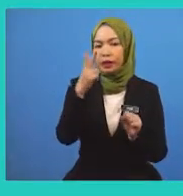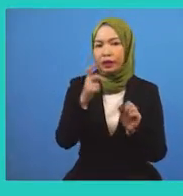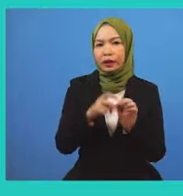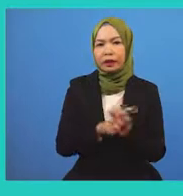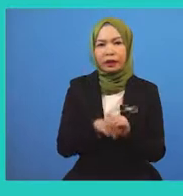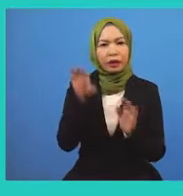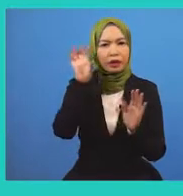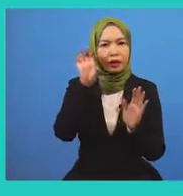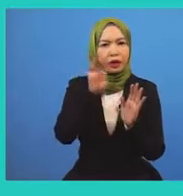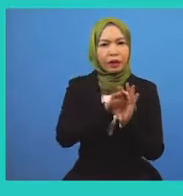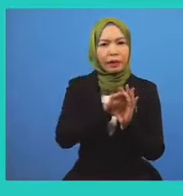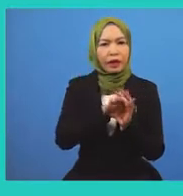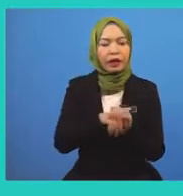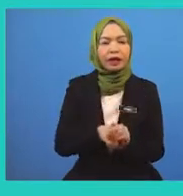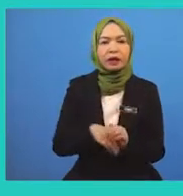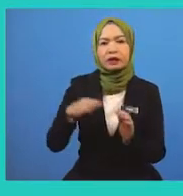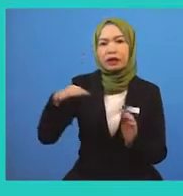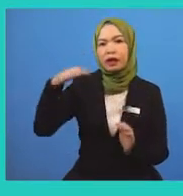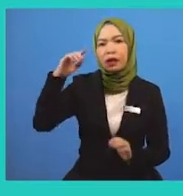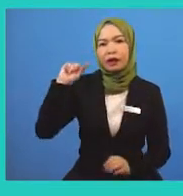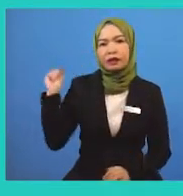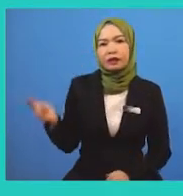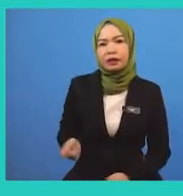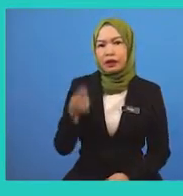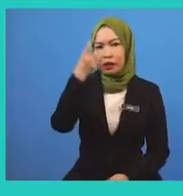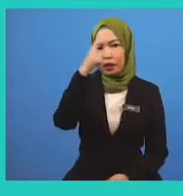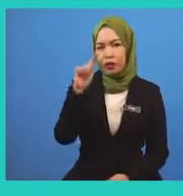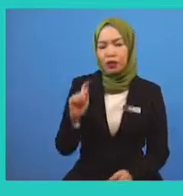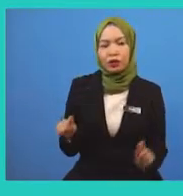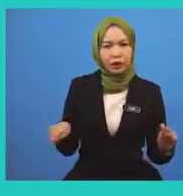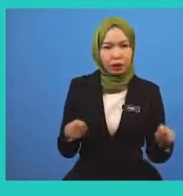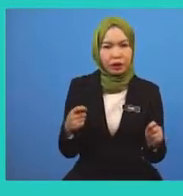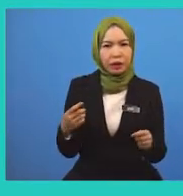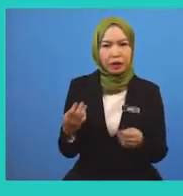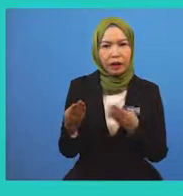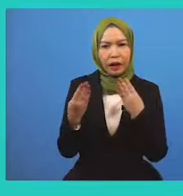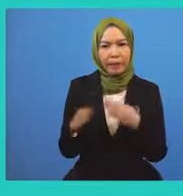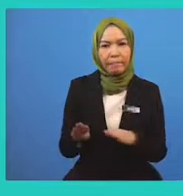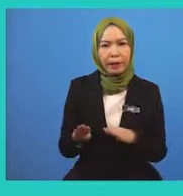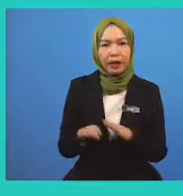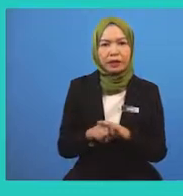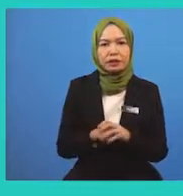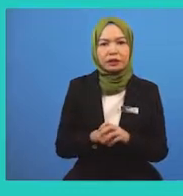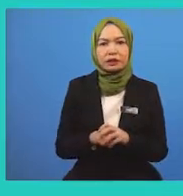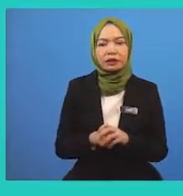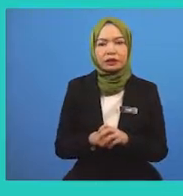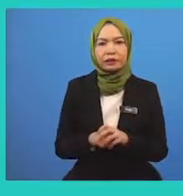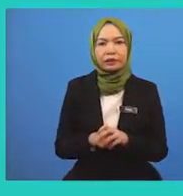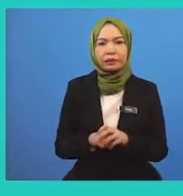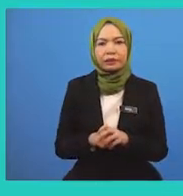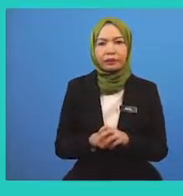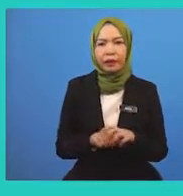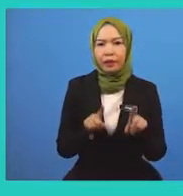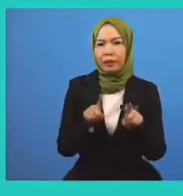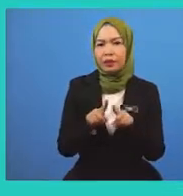gambar rajah aras tenaga untuk tindak balas endotermik bagi penguraian kalsium karbonat.